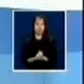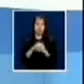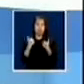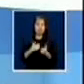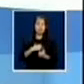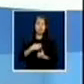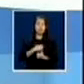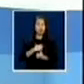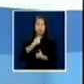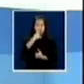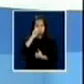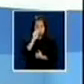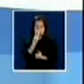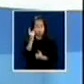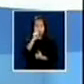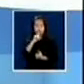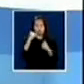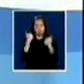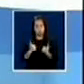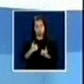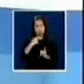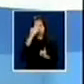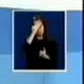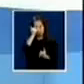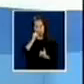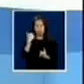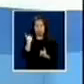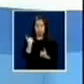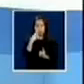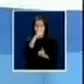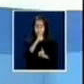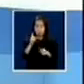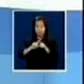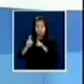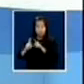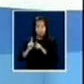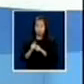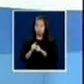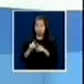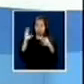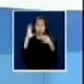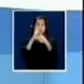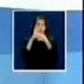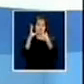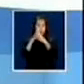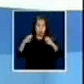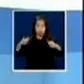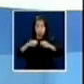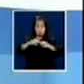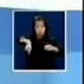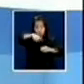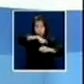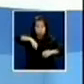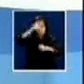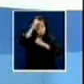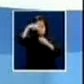ขอย้ำครับว่าการสูญเสียที่เกิดขึ้นทั้งหมดนั้นเนี่ยไม่ได้เกี่ยวกับพื้นที่การชุมนุมที่บริเว